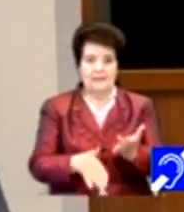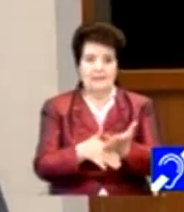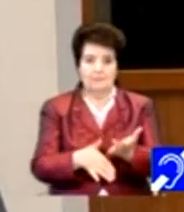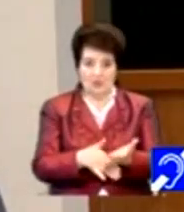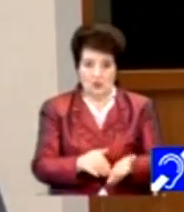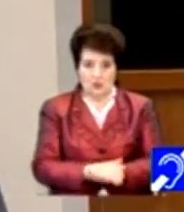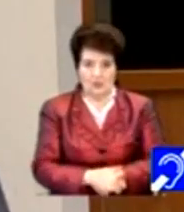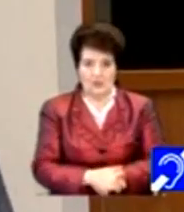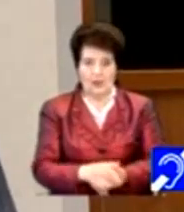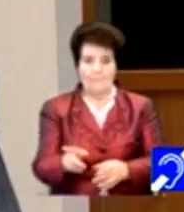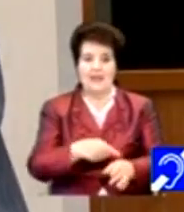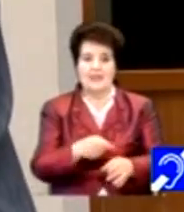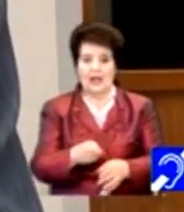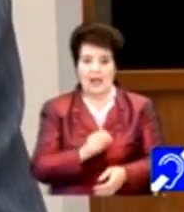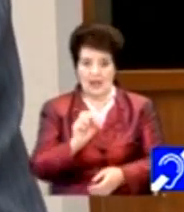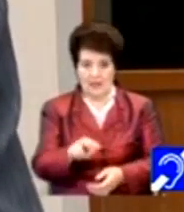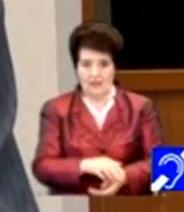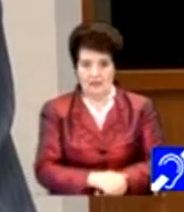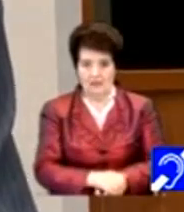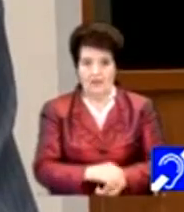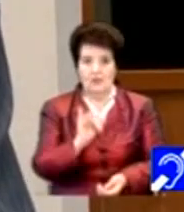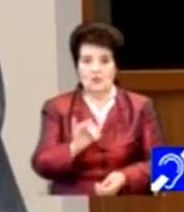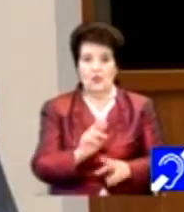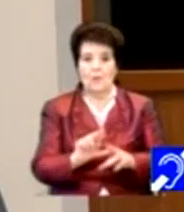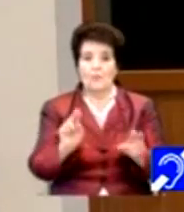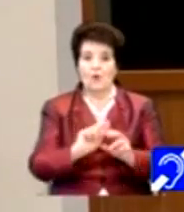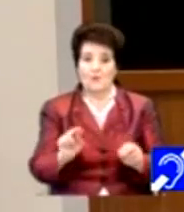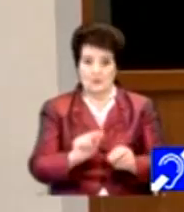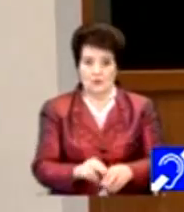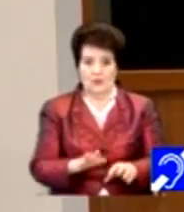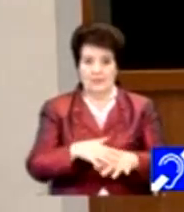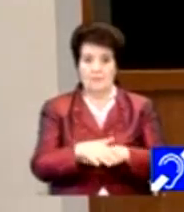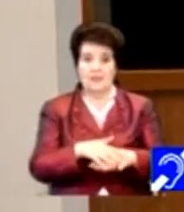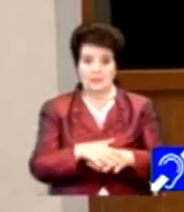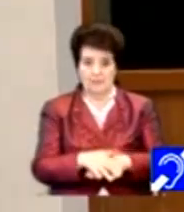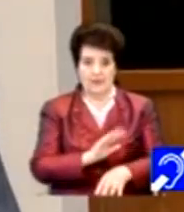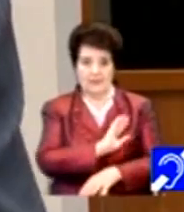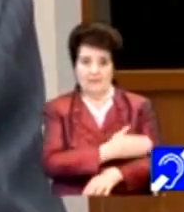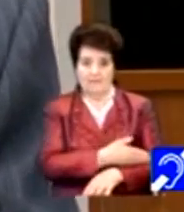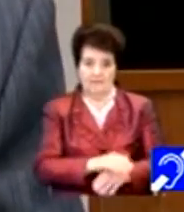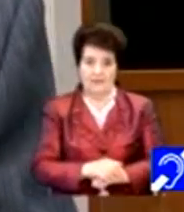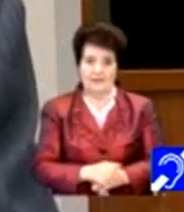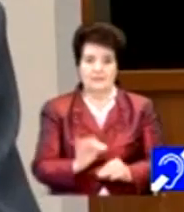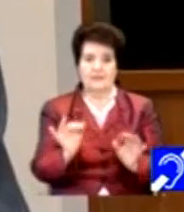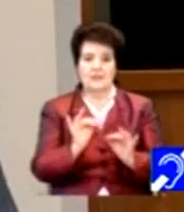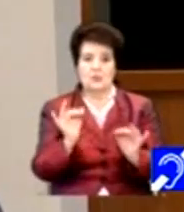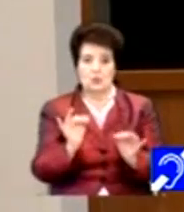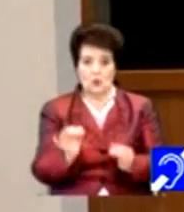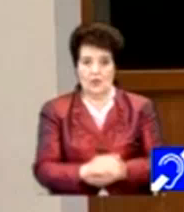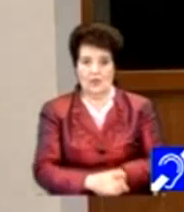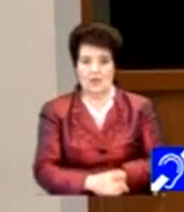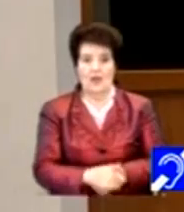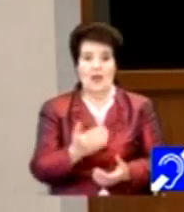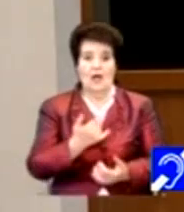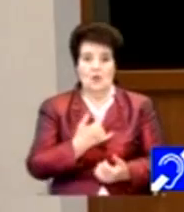sprijine material și profesorii de matematică, de fizică, de istorie.